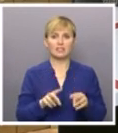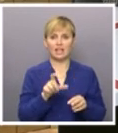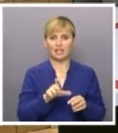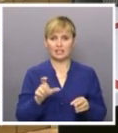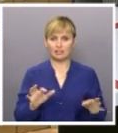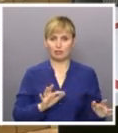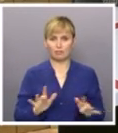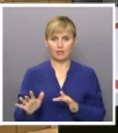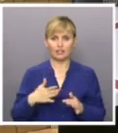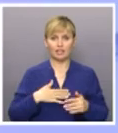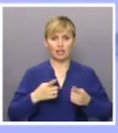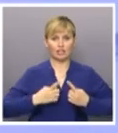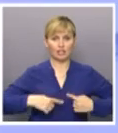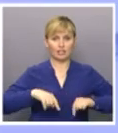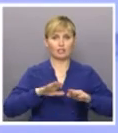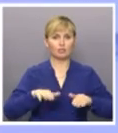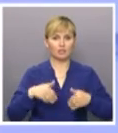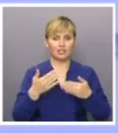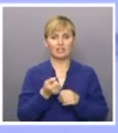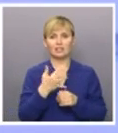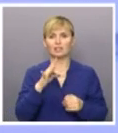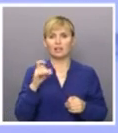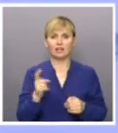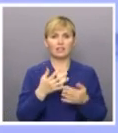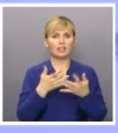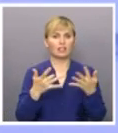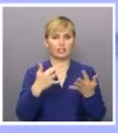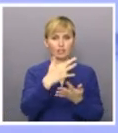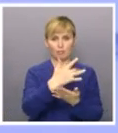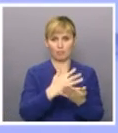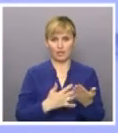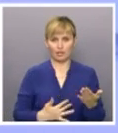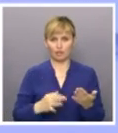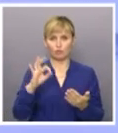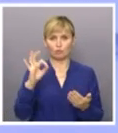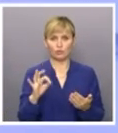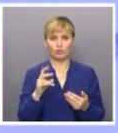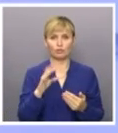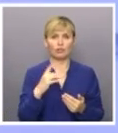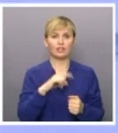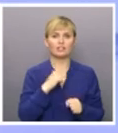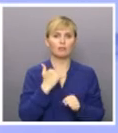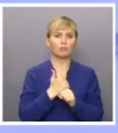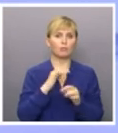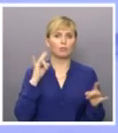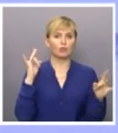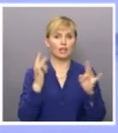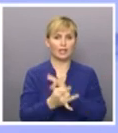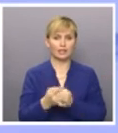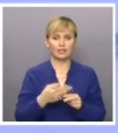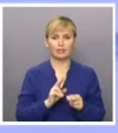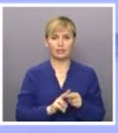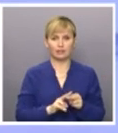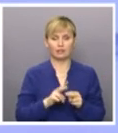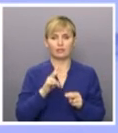То есть наша ассоциация предлагала несколько раз различный перечень субсидий, но одна из самых популярных – это субсидии на